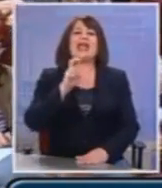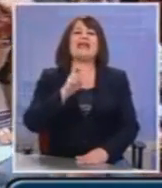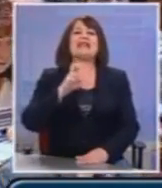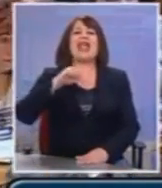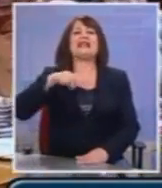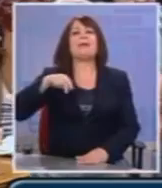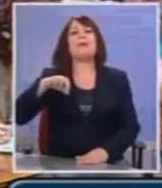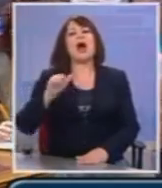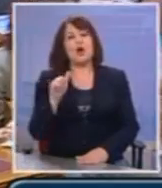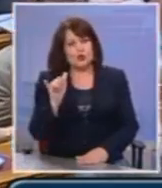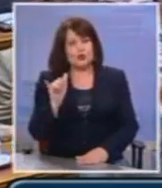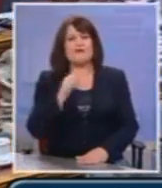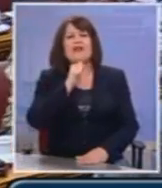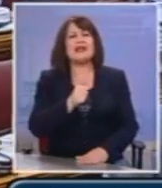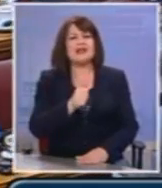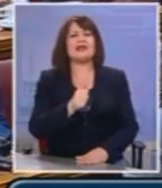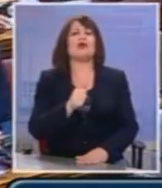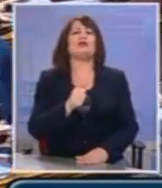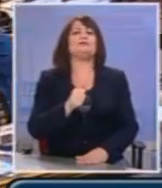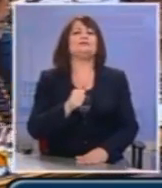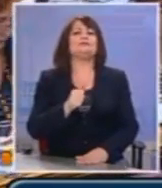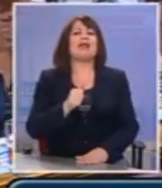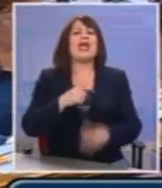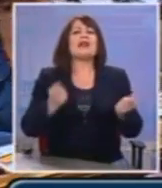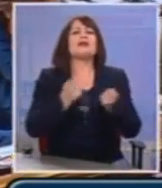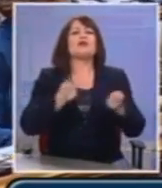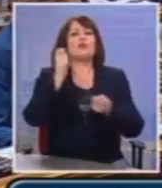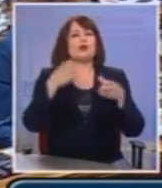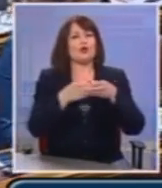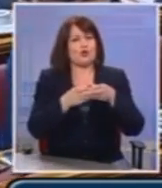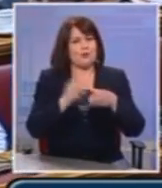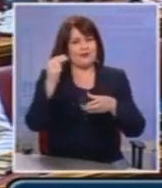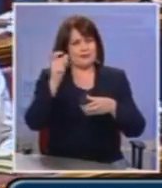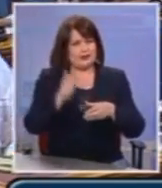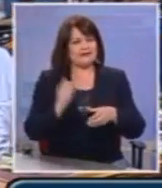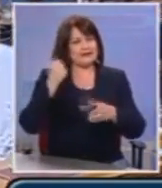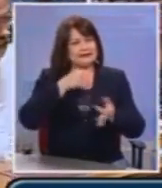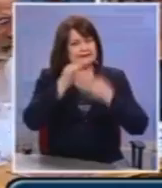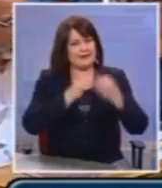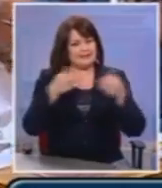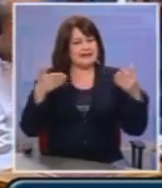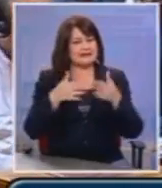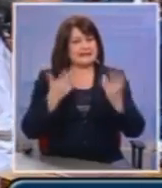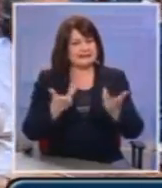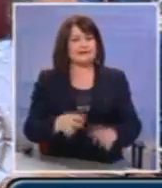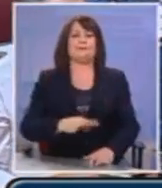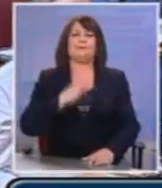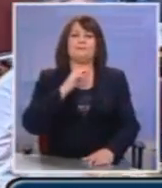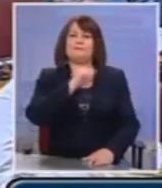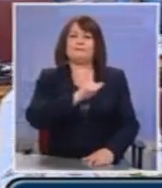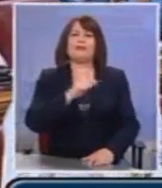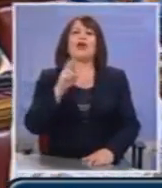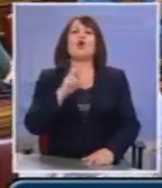εργατικού κόμματος του βελγίου που ακούσαμε χτες την εισήγησή του τον κύριο ντρ